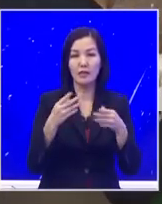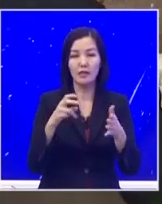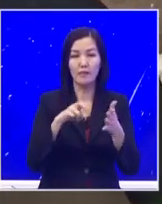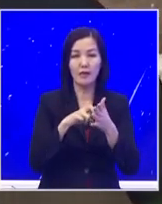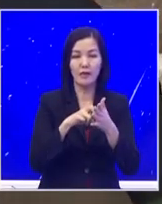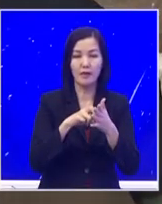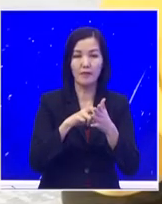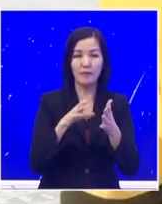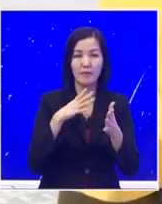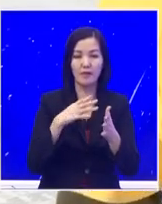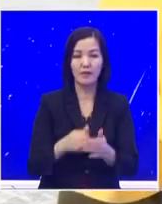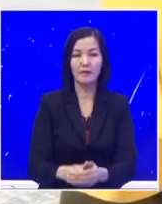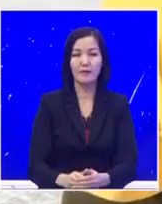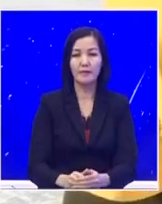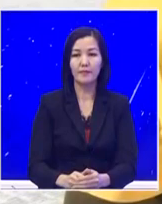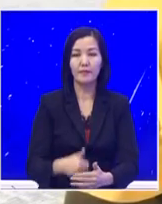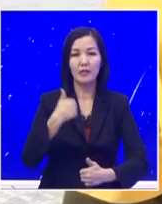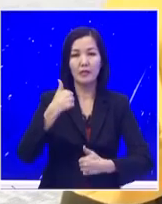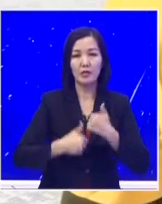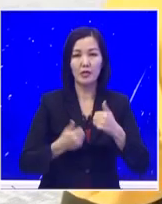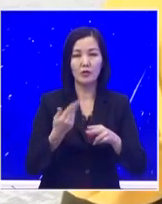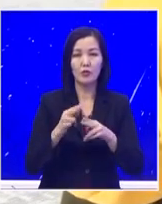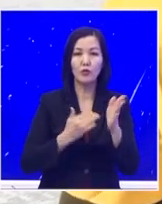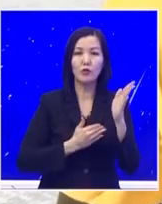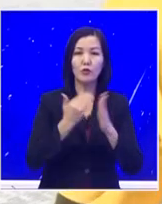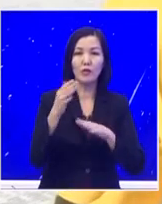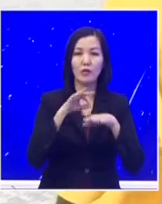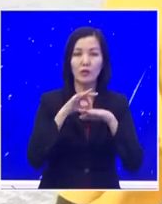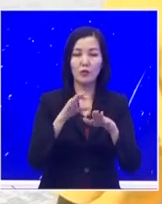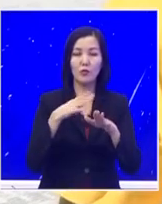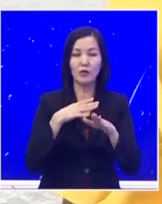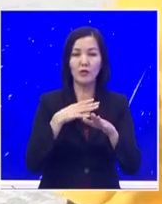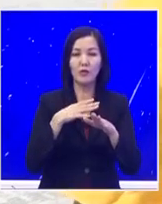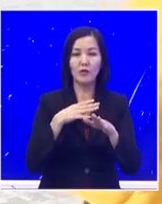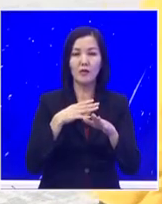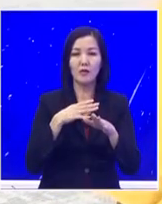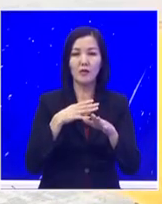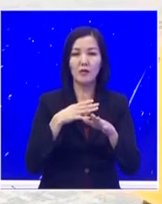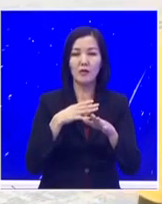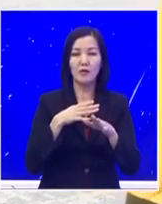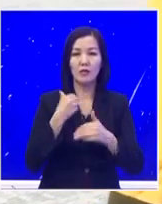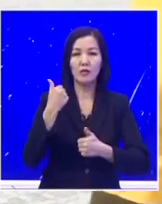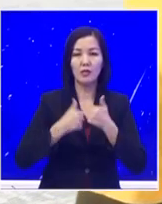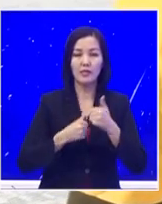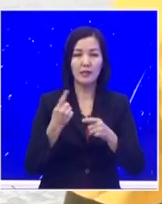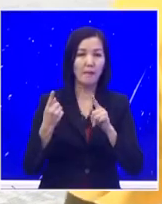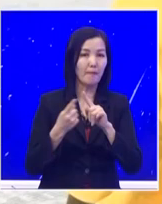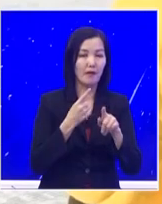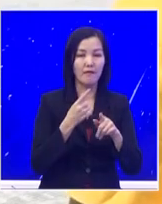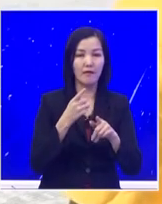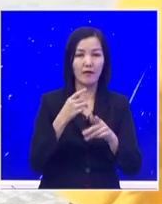хаттармен марапатталды. Жарыс өте жоғарғы деңгейде өтті. Бұл жарысқа ең алғашқы